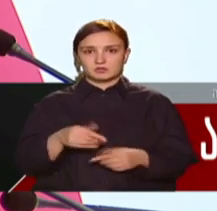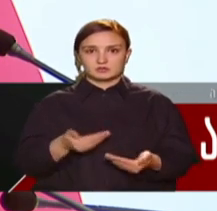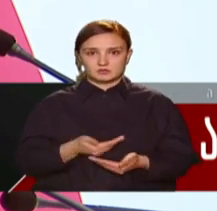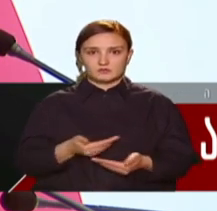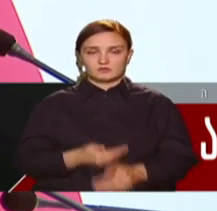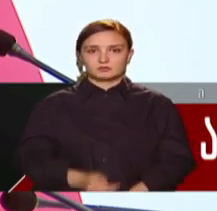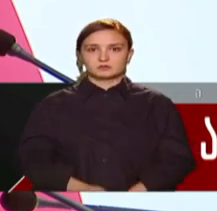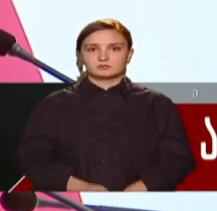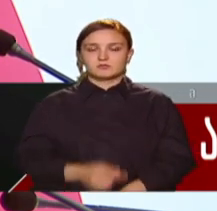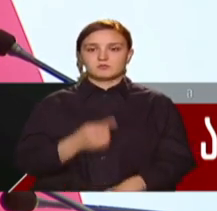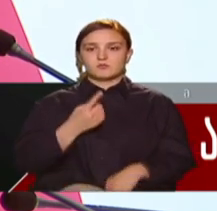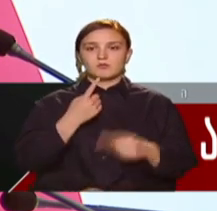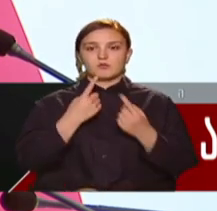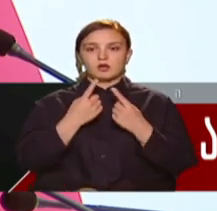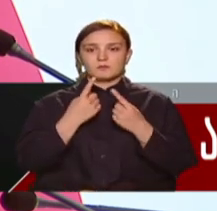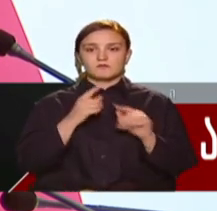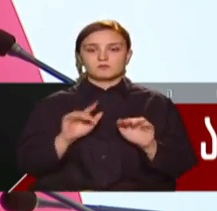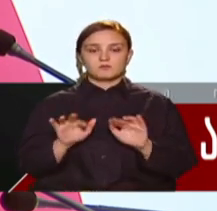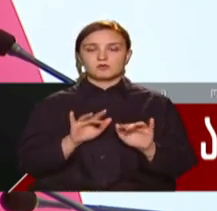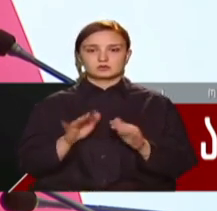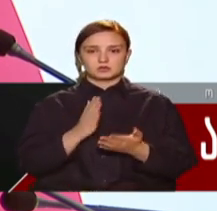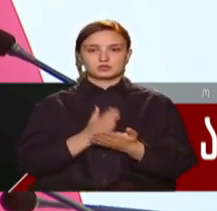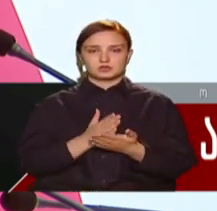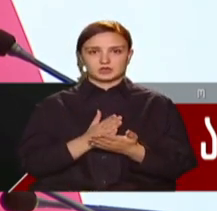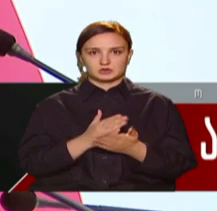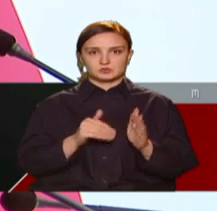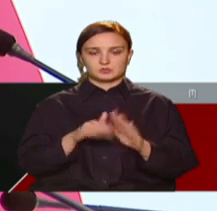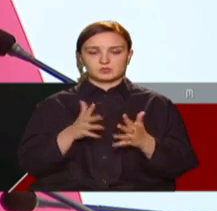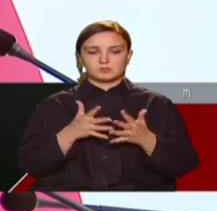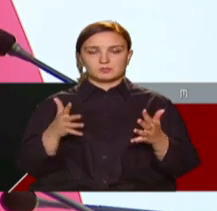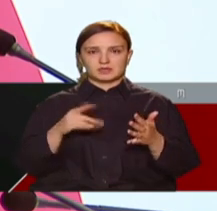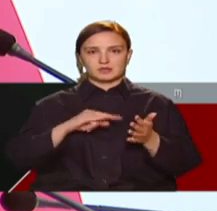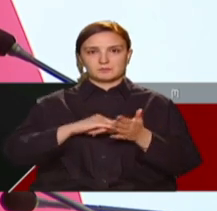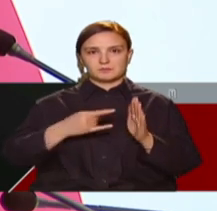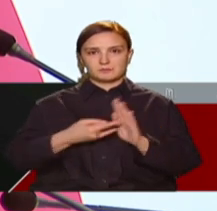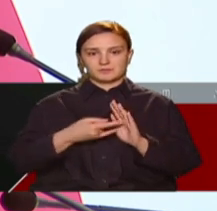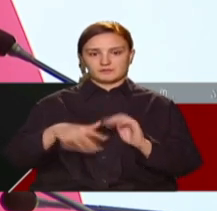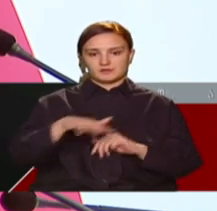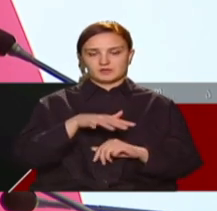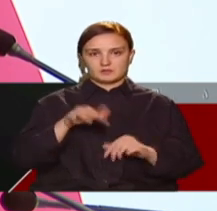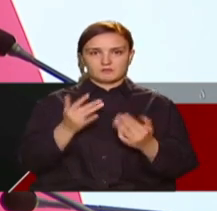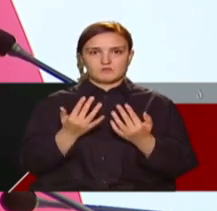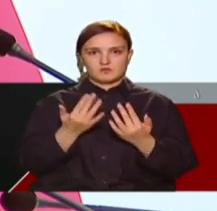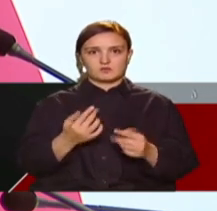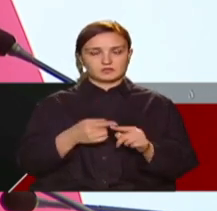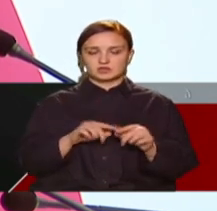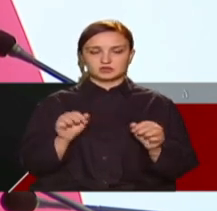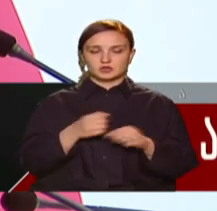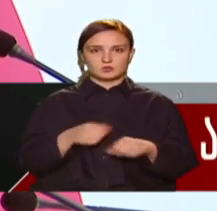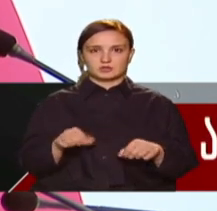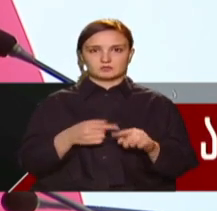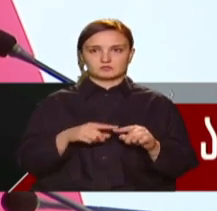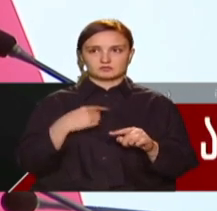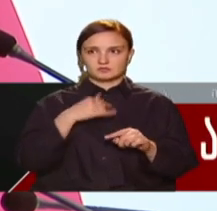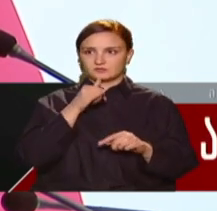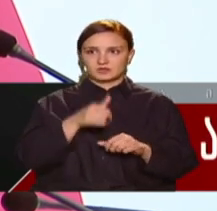ცხოვრობს, მოლაპარაკებების პროცესში ხდება უფრო მეტი ფართების მოთხოვნა, რაც შეუძლებელია ფიზიკურად, ჩვენ